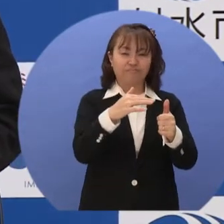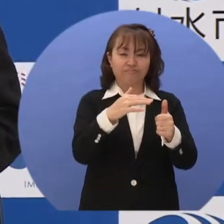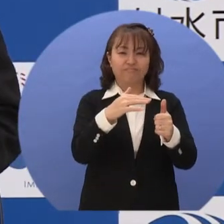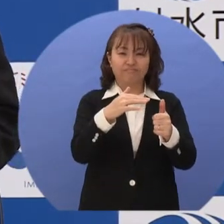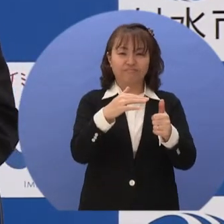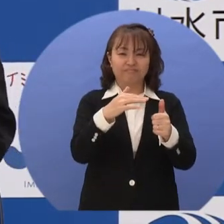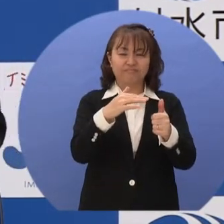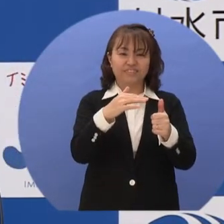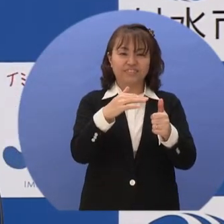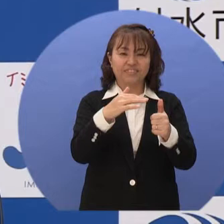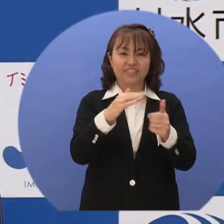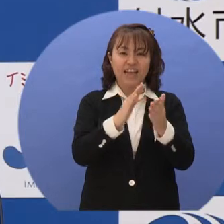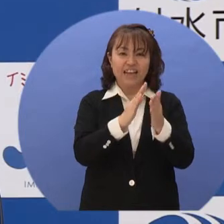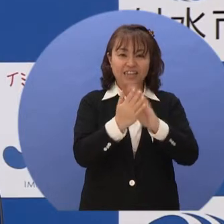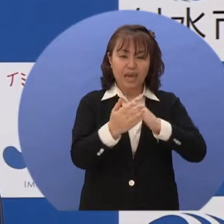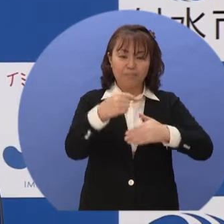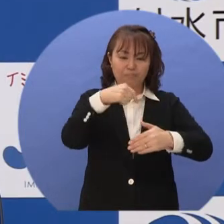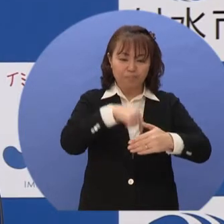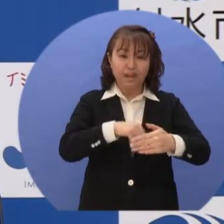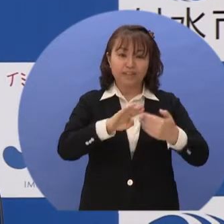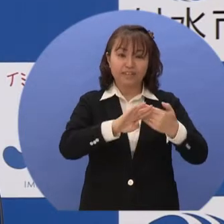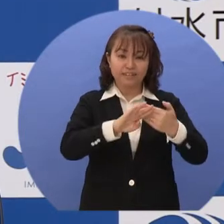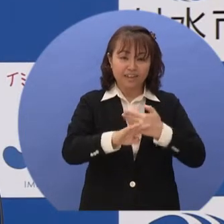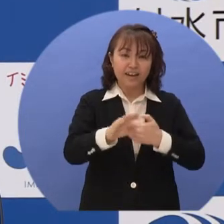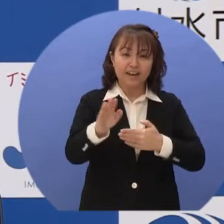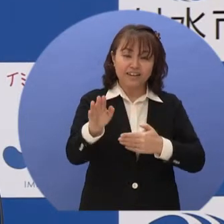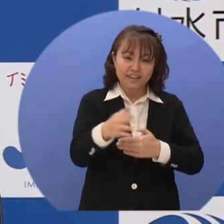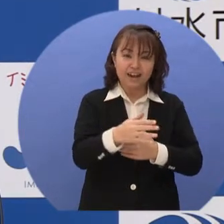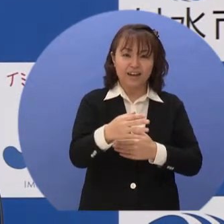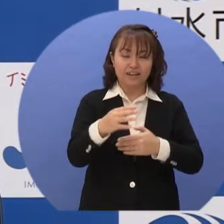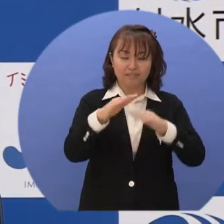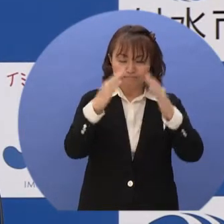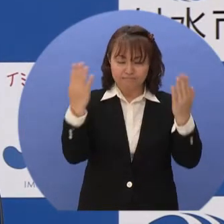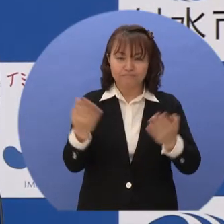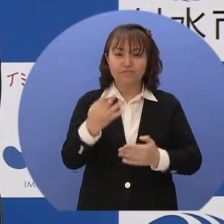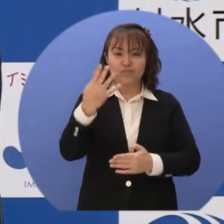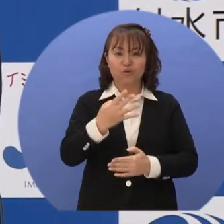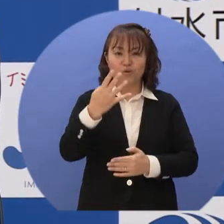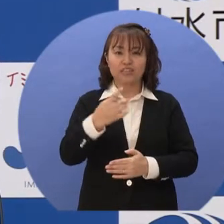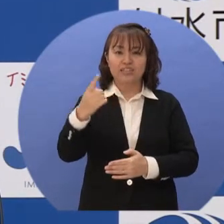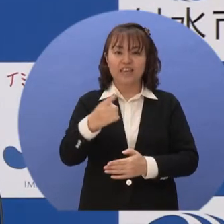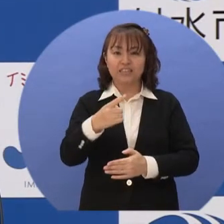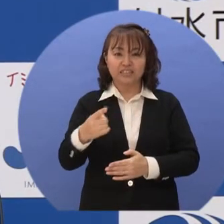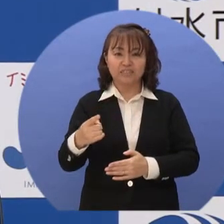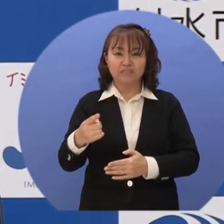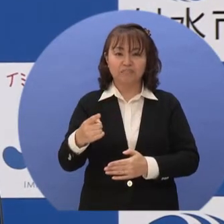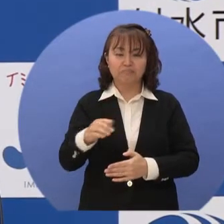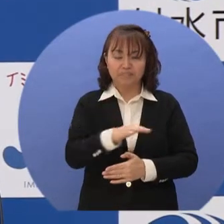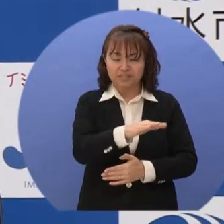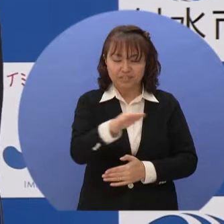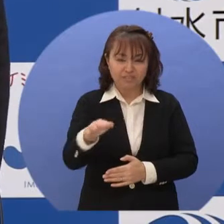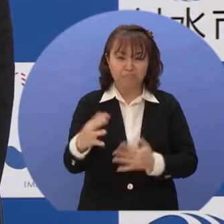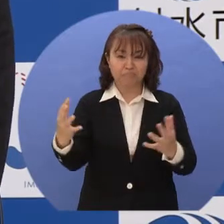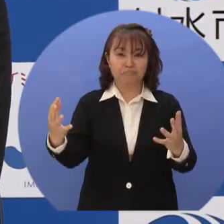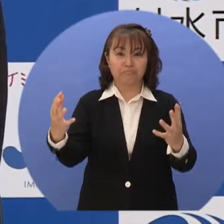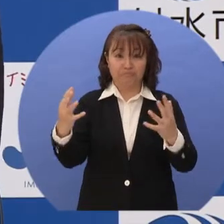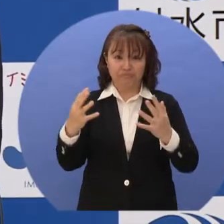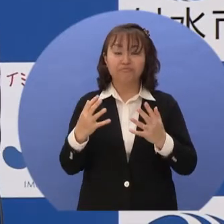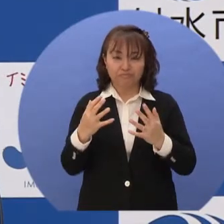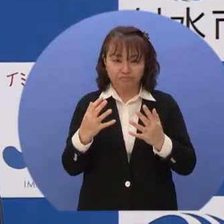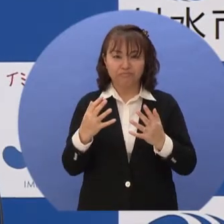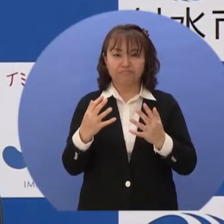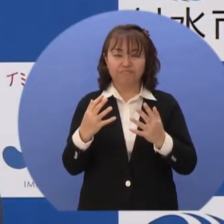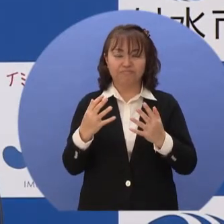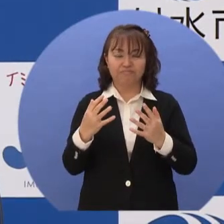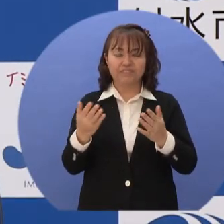言いますかあの県内外から約4000人の方があのお越しいただいたということであり